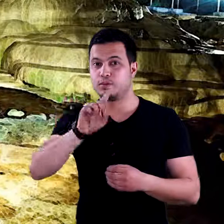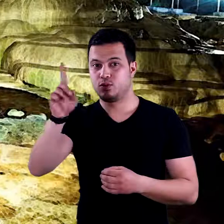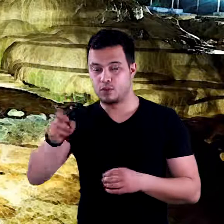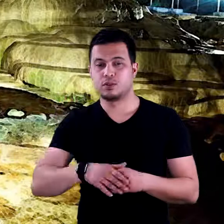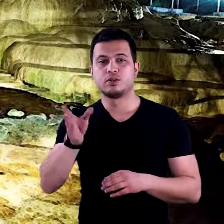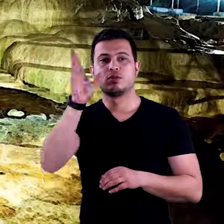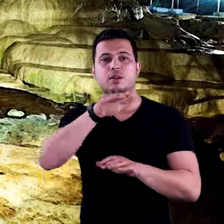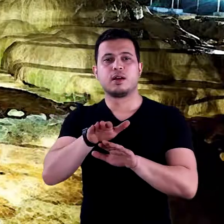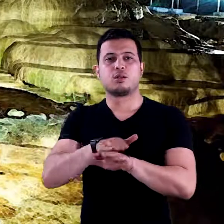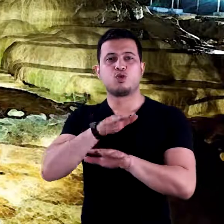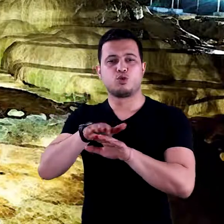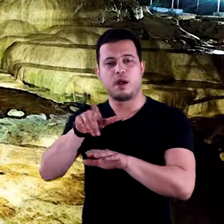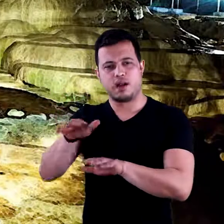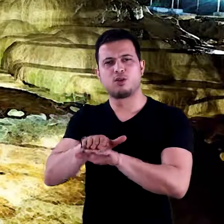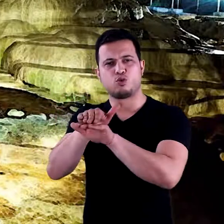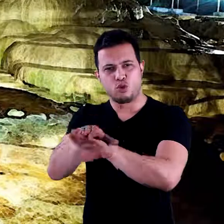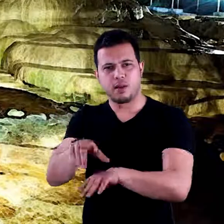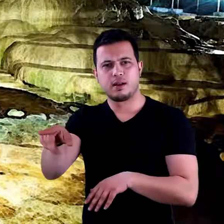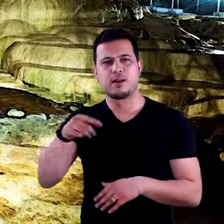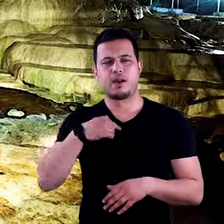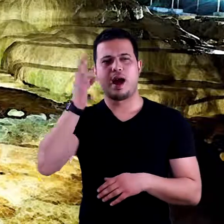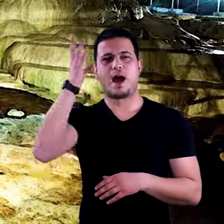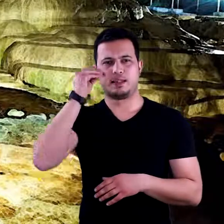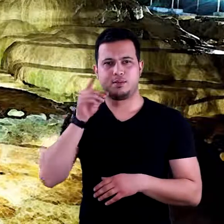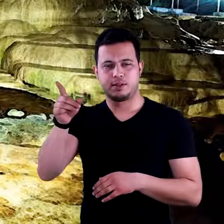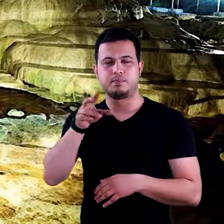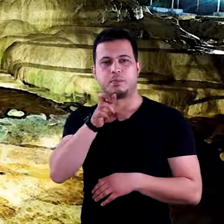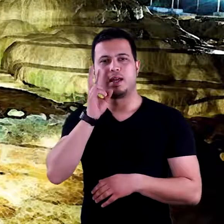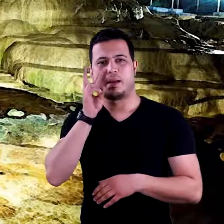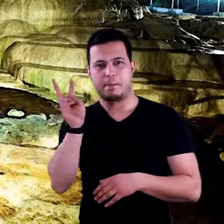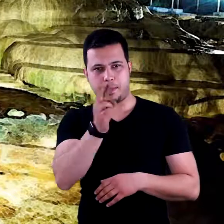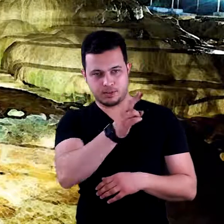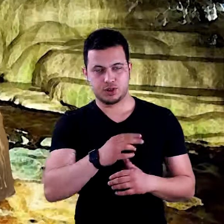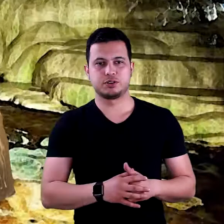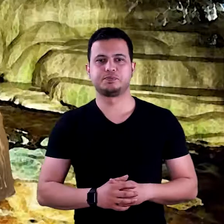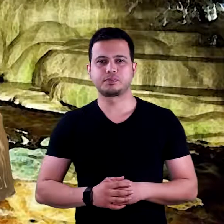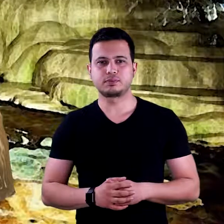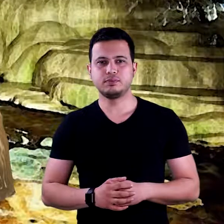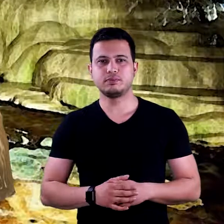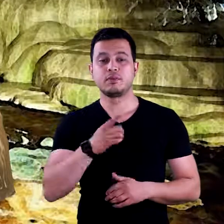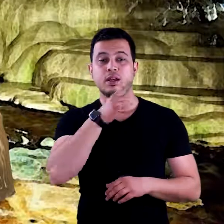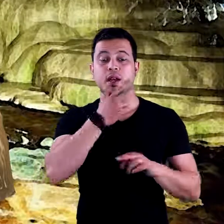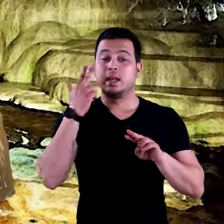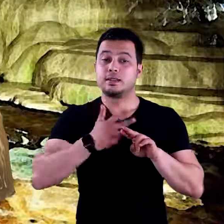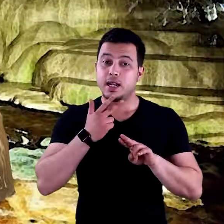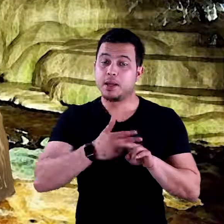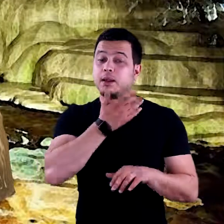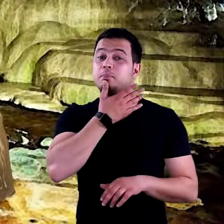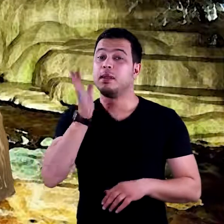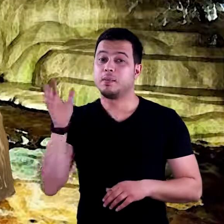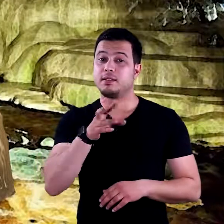Pınar'ın aklından geçeni anlamıştı aslında. Pınar'a dönerek... Denemeden bilemezsin